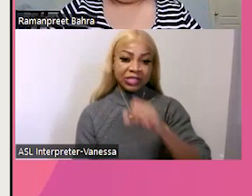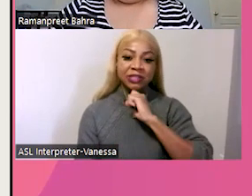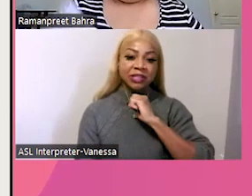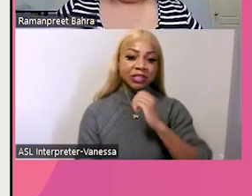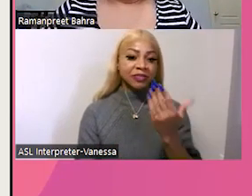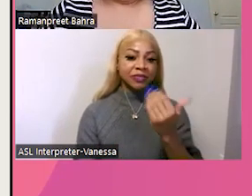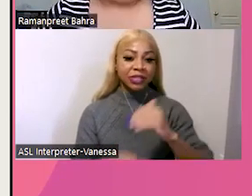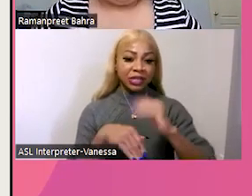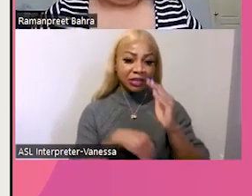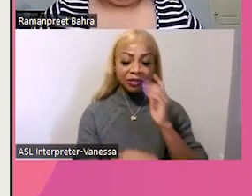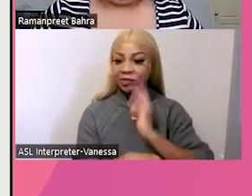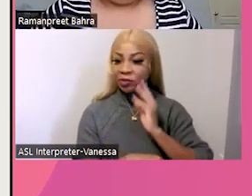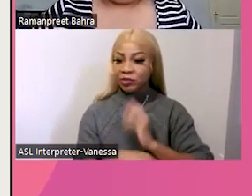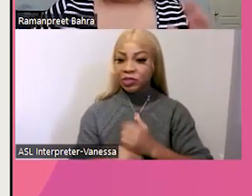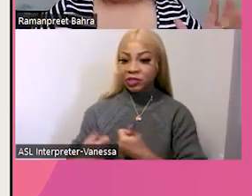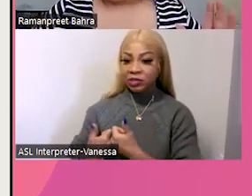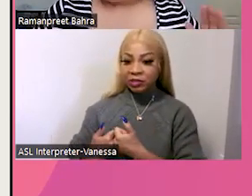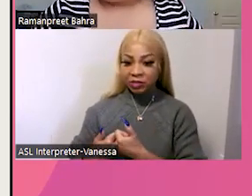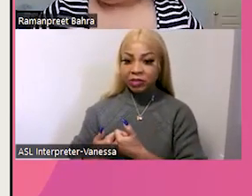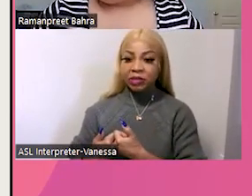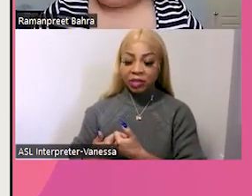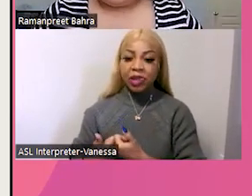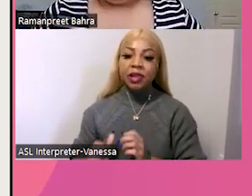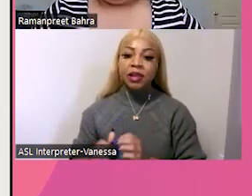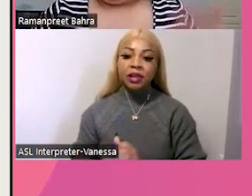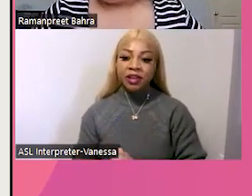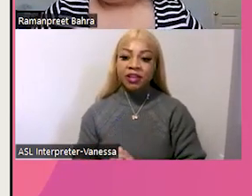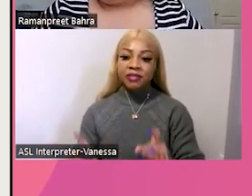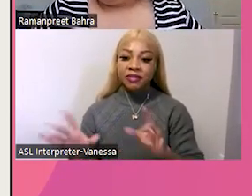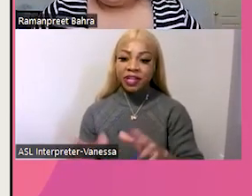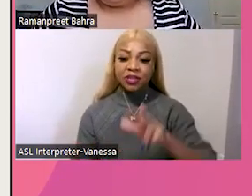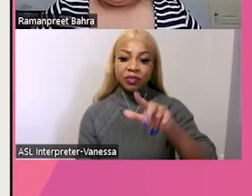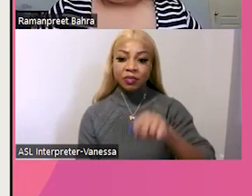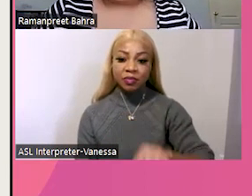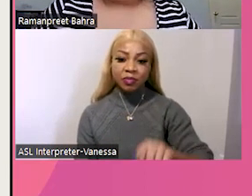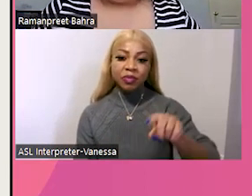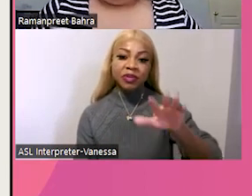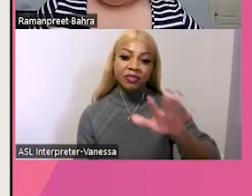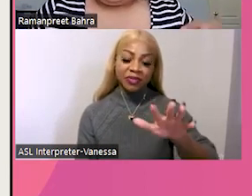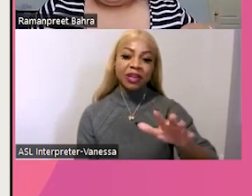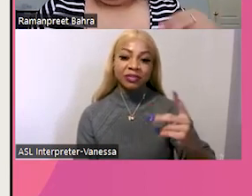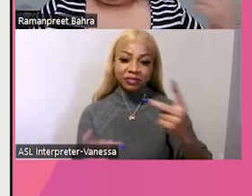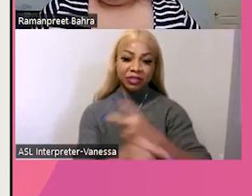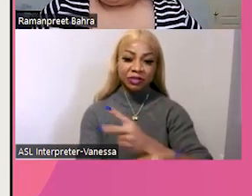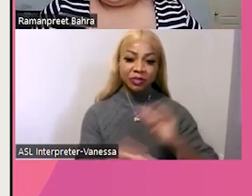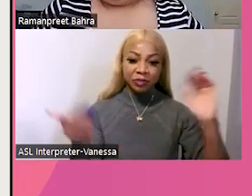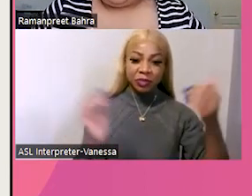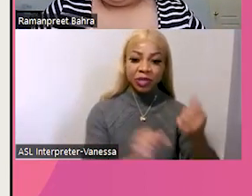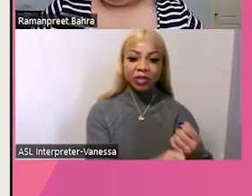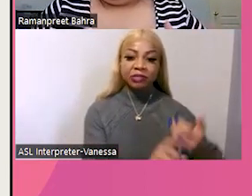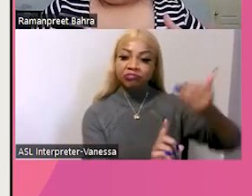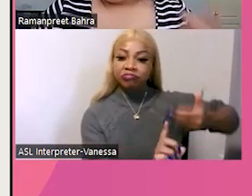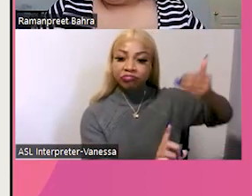services policiers ont indiqué que 44% des femmes, étant dans une relation avec un